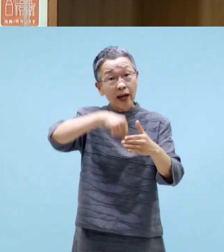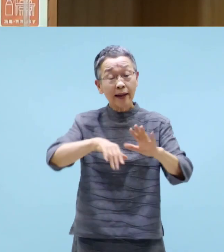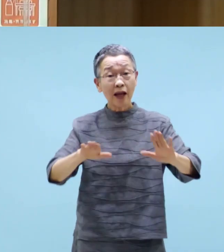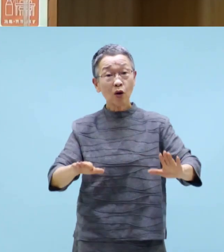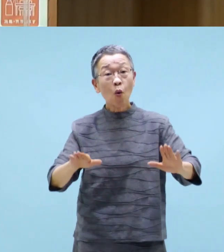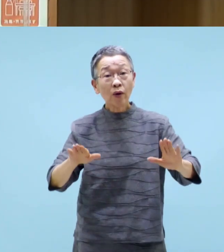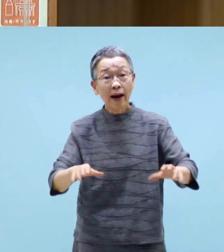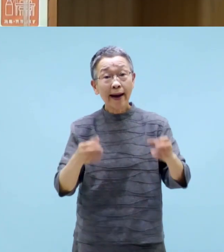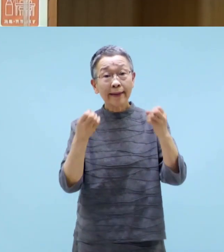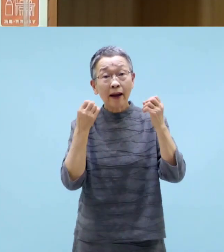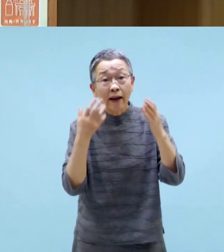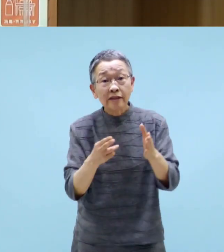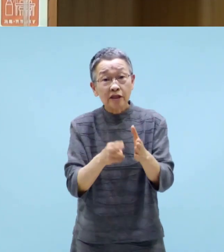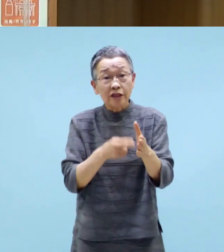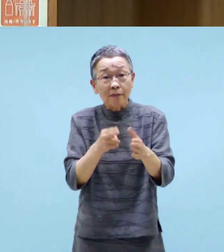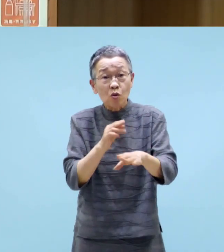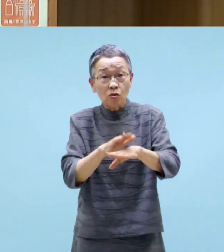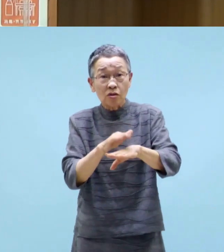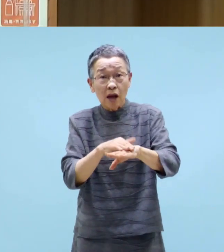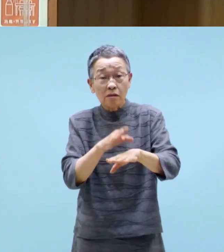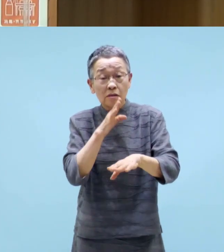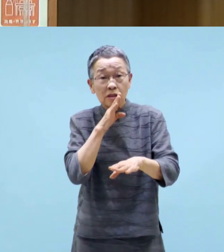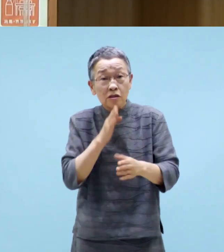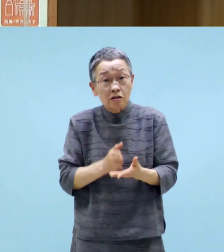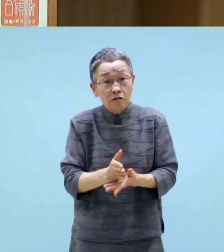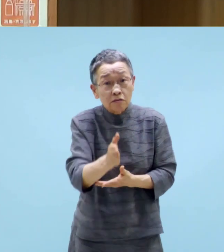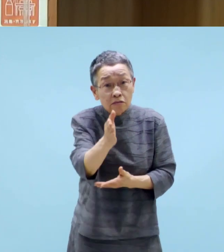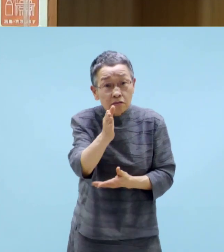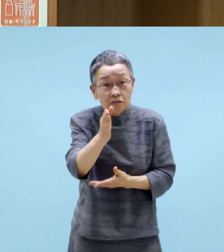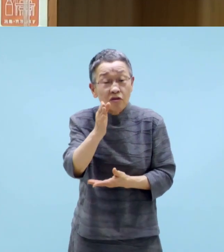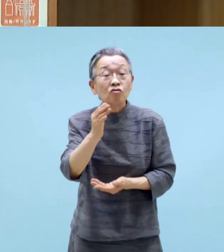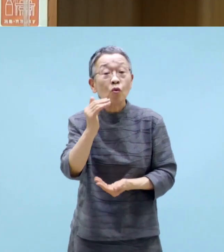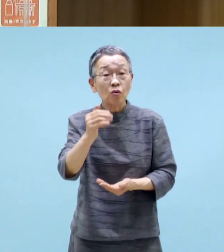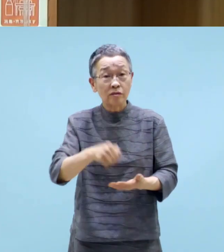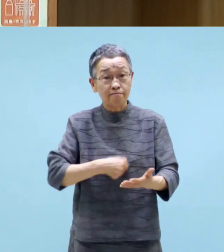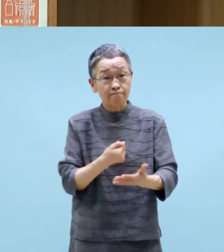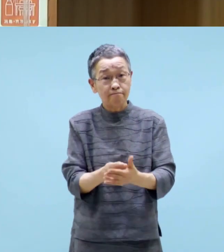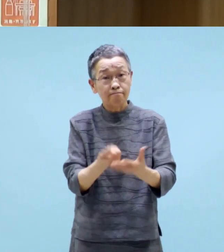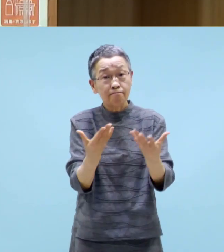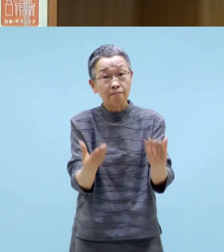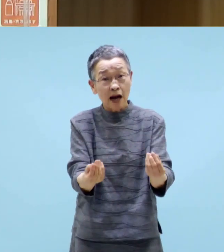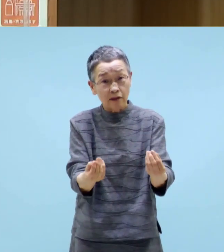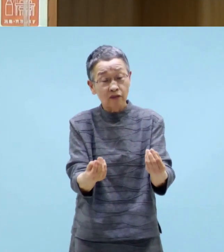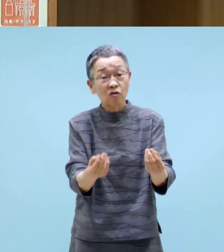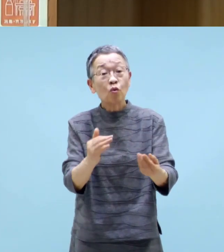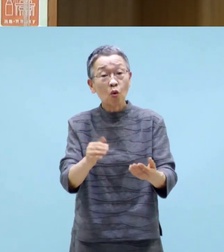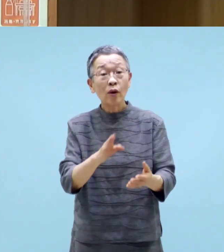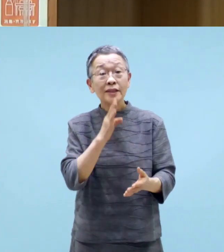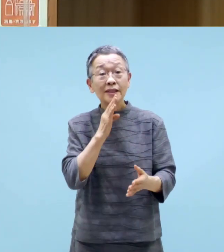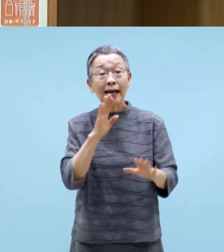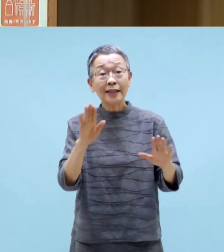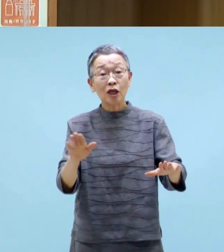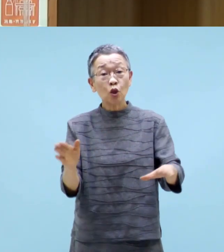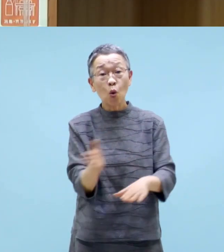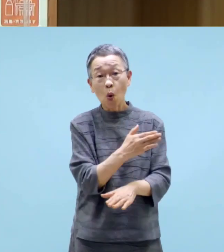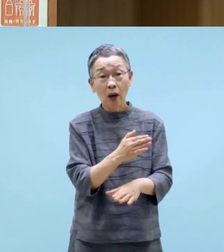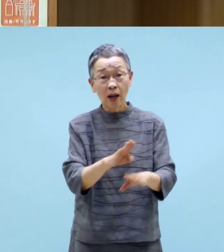新しい旅のスタイルを実施する決断をまあ、されたということで、実際に今日から始まってい